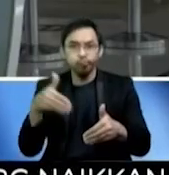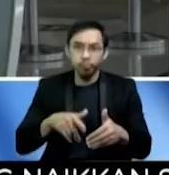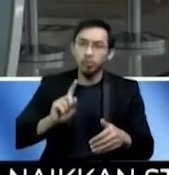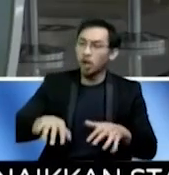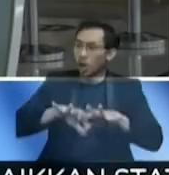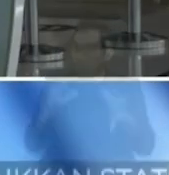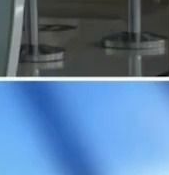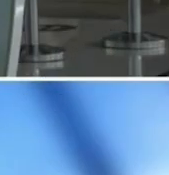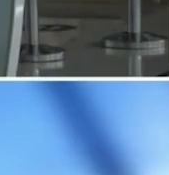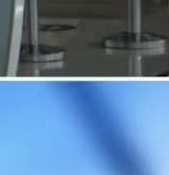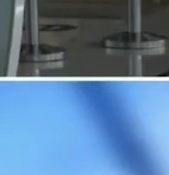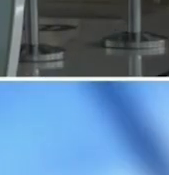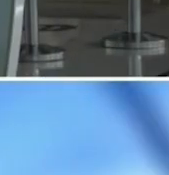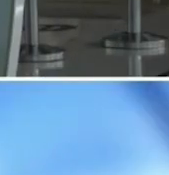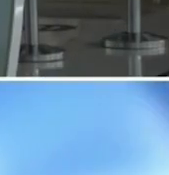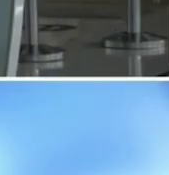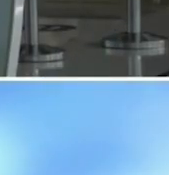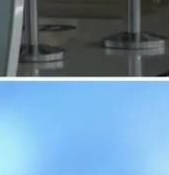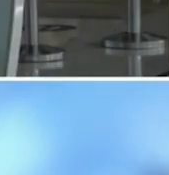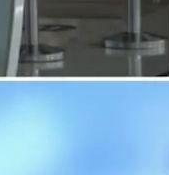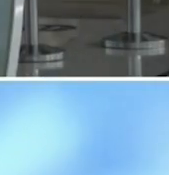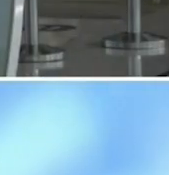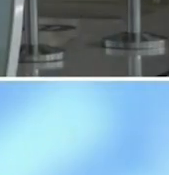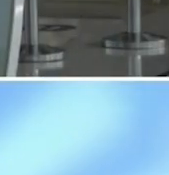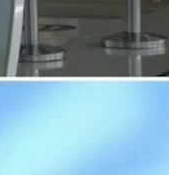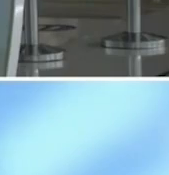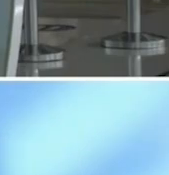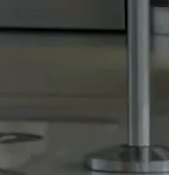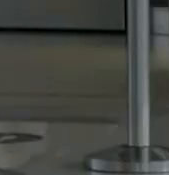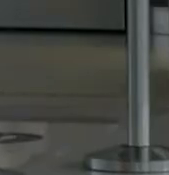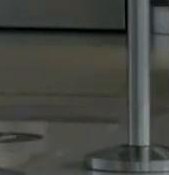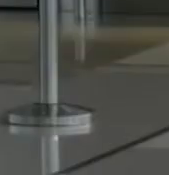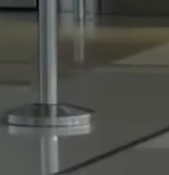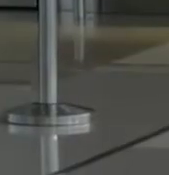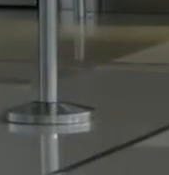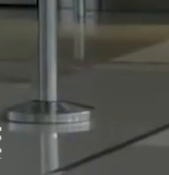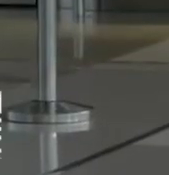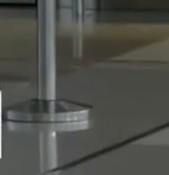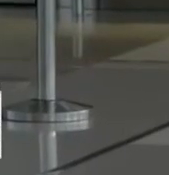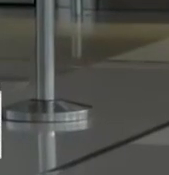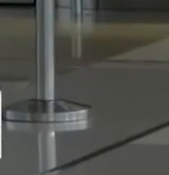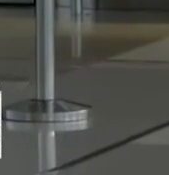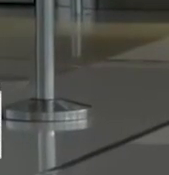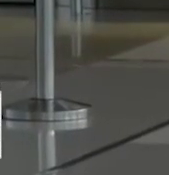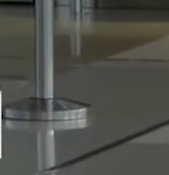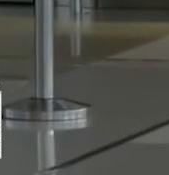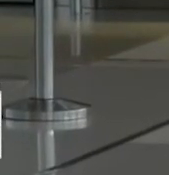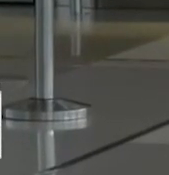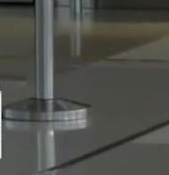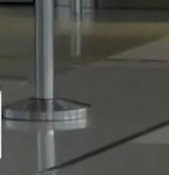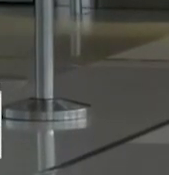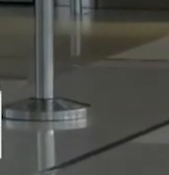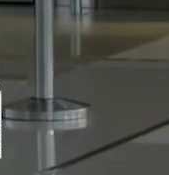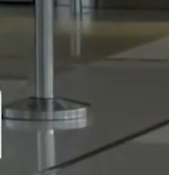di gate A Terminal 3 Bandara Soekarno-Hatta. Rencananya untuk keberangkatan sendiri akan dilakukan